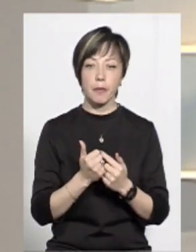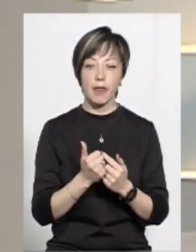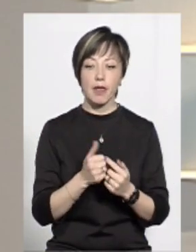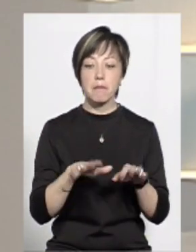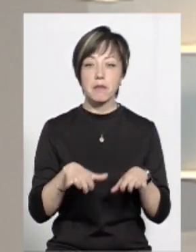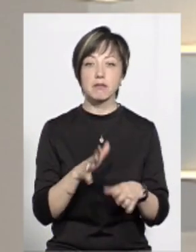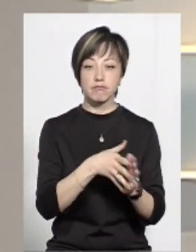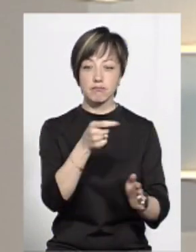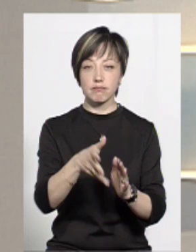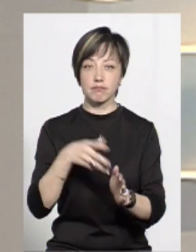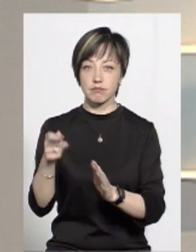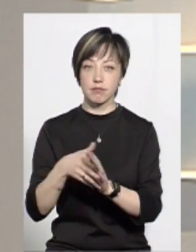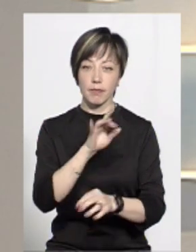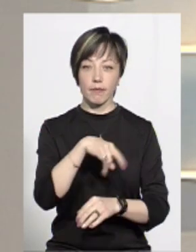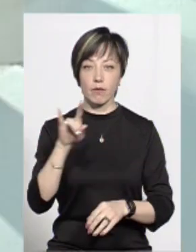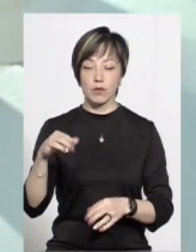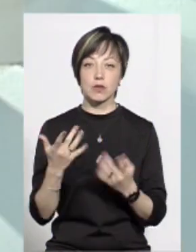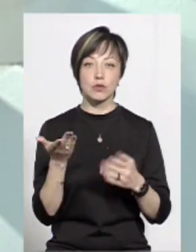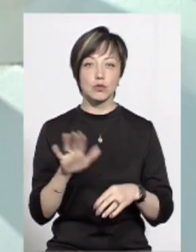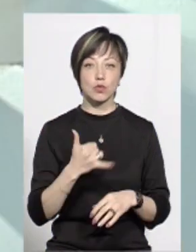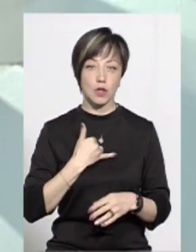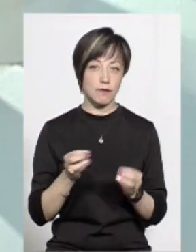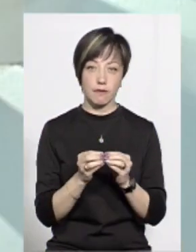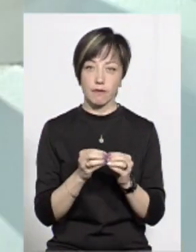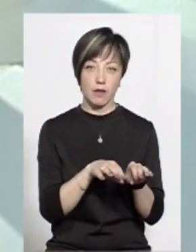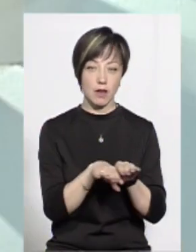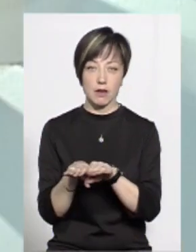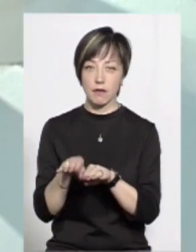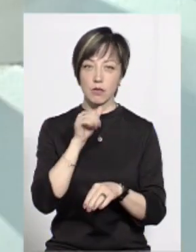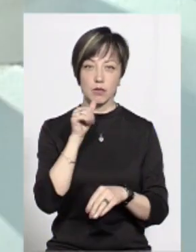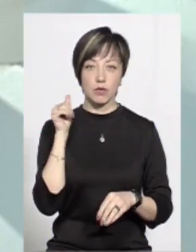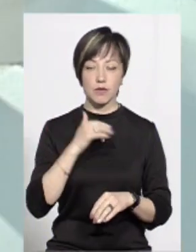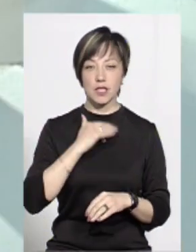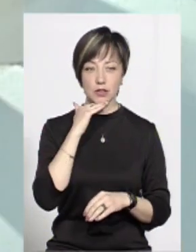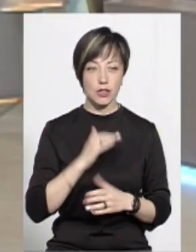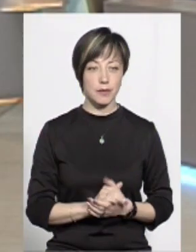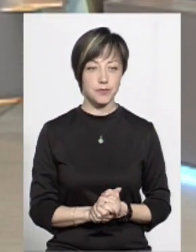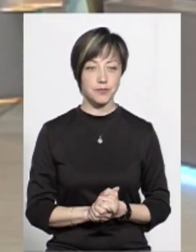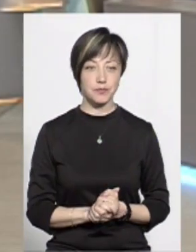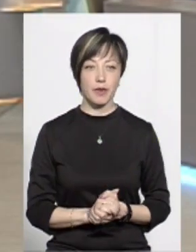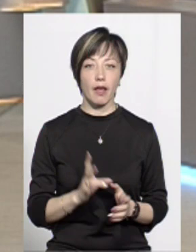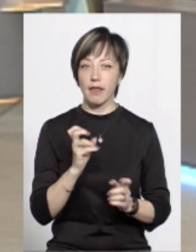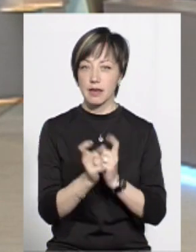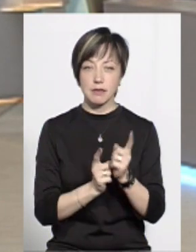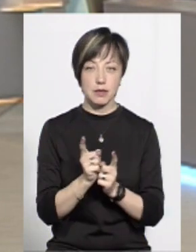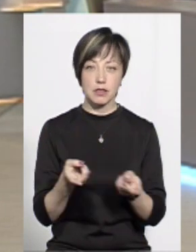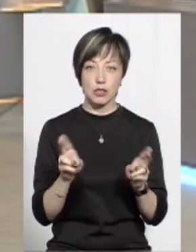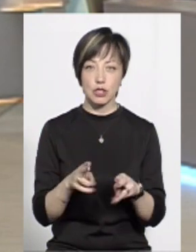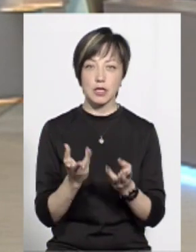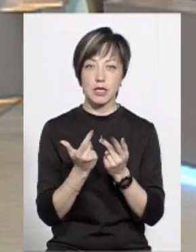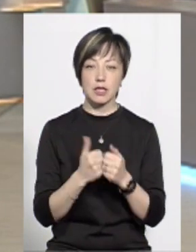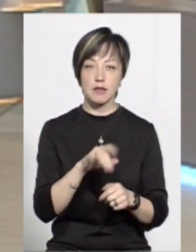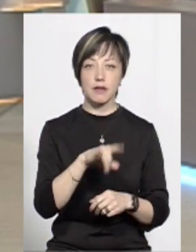віконець для подачі декларації. У нас якість? В нас залишилось на рівні, мабуть, вистачає. Тобто не зміни, залишилась